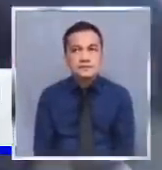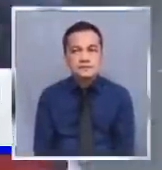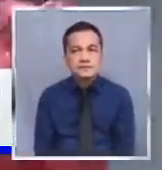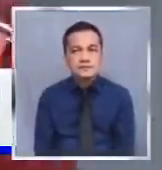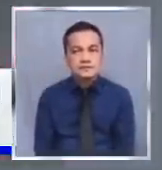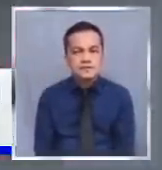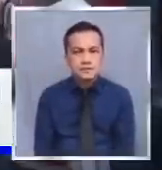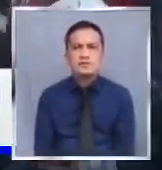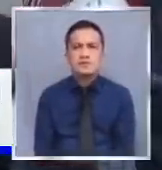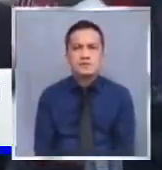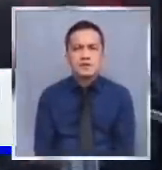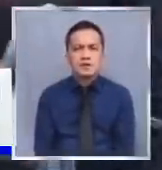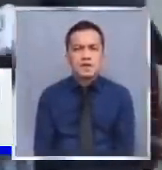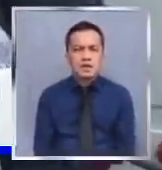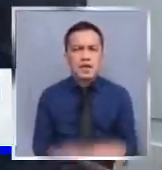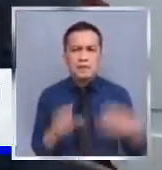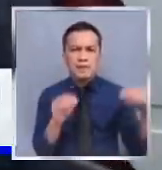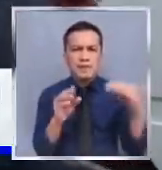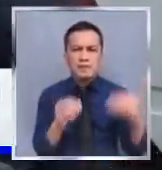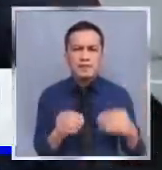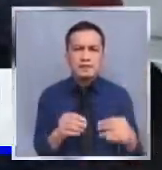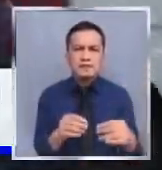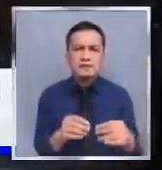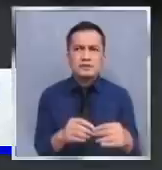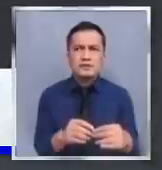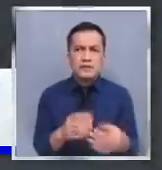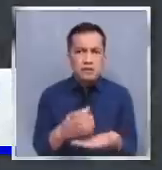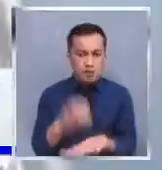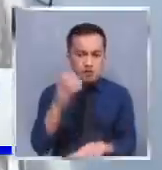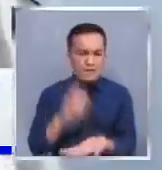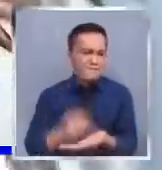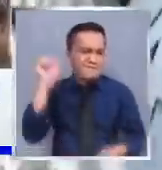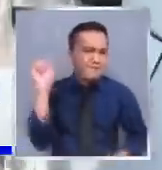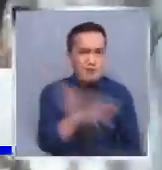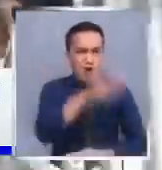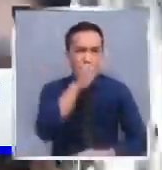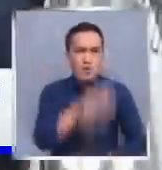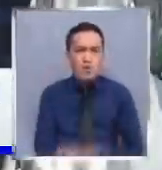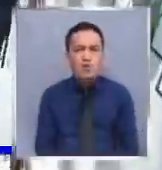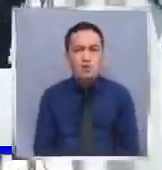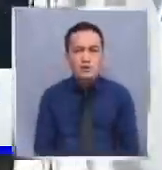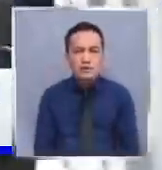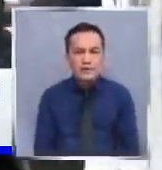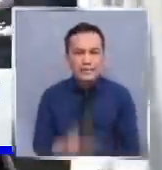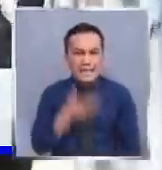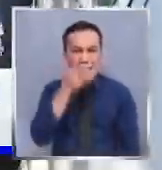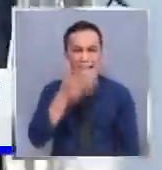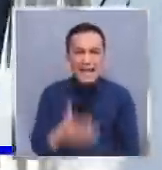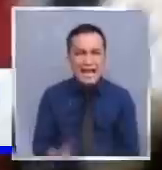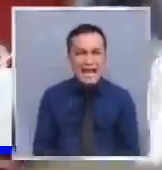Please. Nagbasag ng bote. Stop. Nagsisigaw.